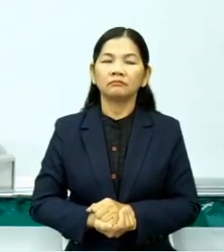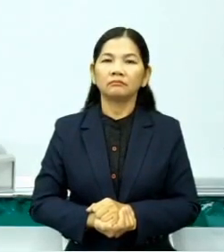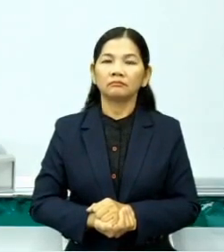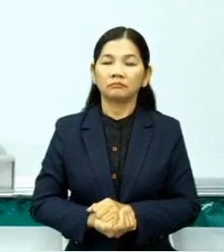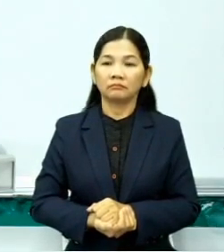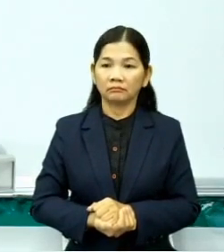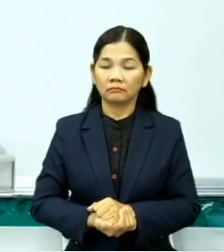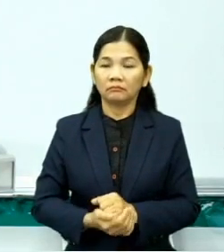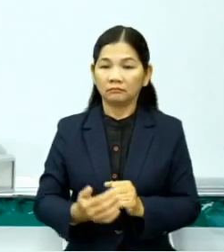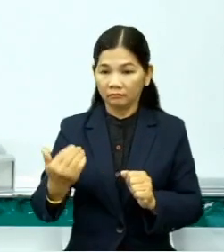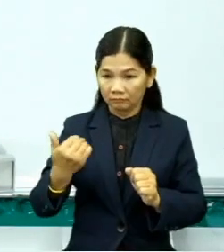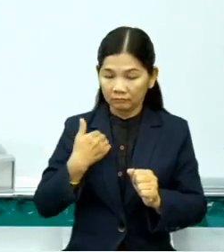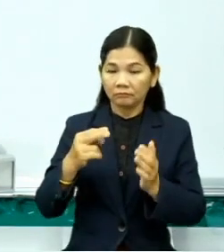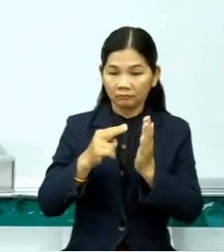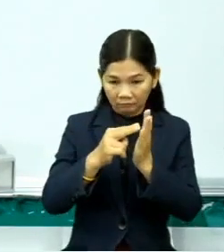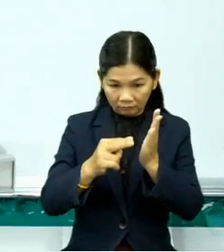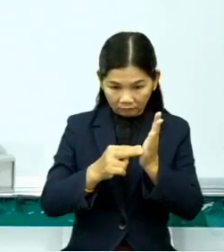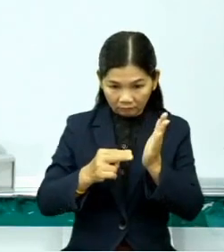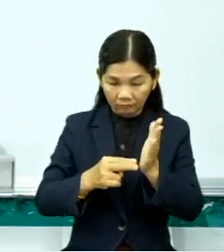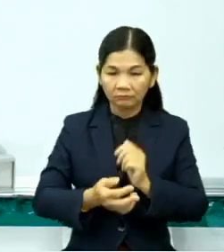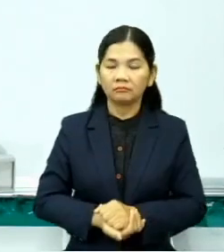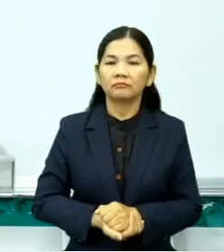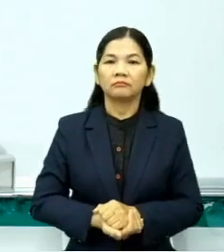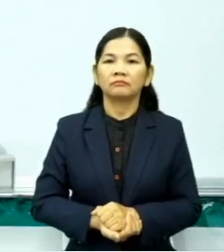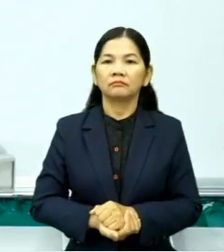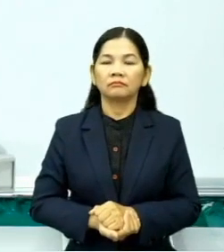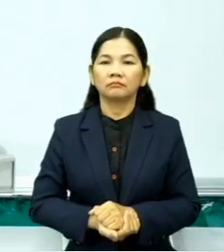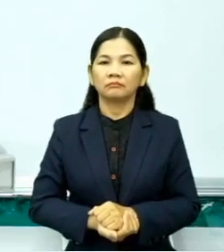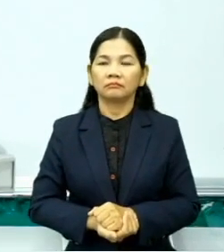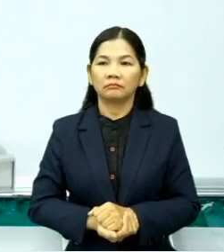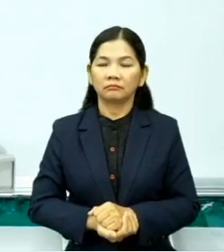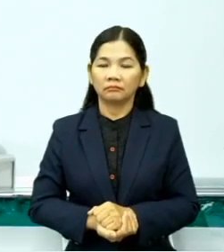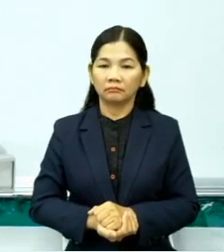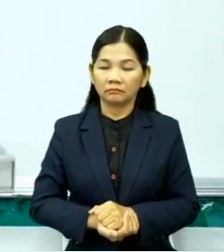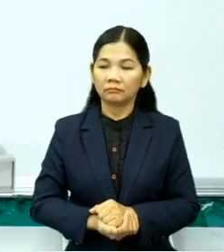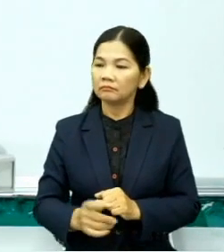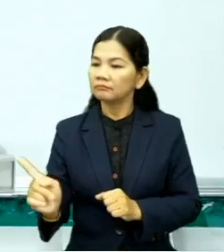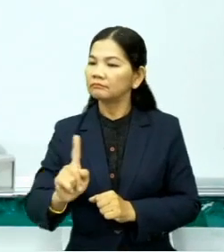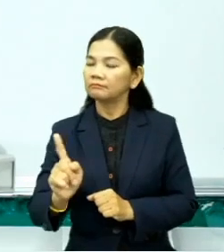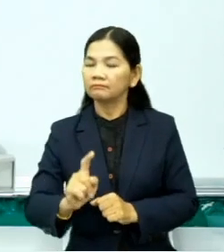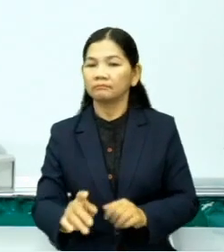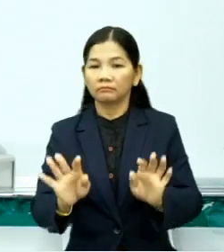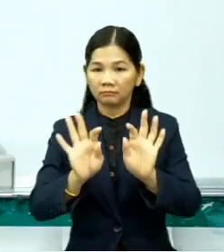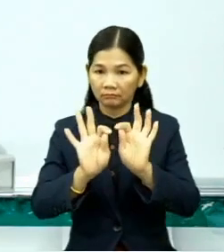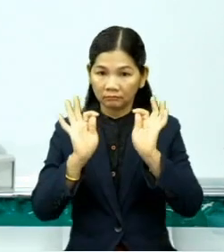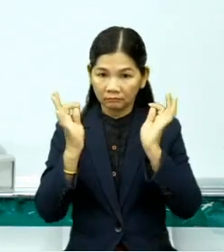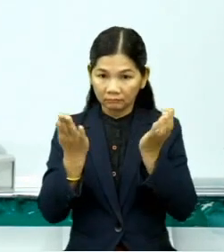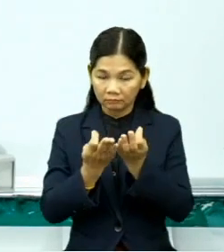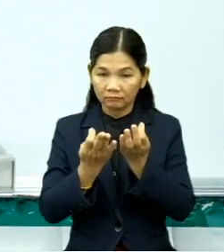ក្នុងអត្ថបទរបស់យើងចាអញ្ចឹងតើនៅកន្លែងណាទៅពាក្យវង